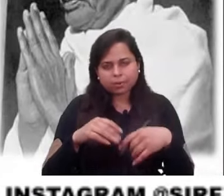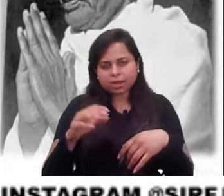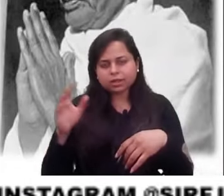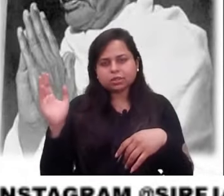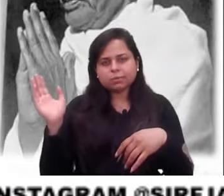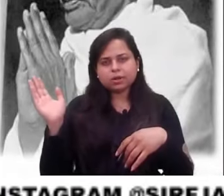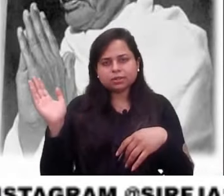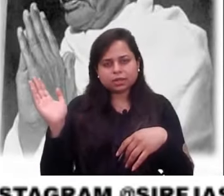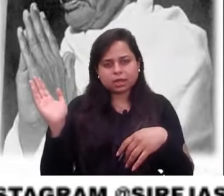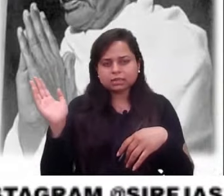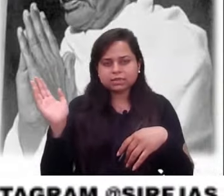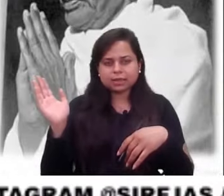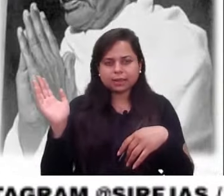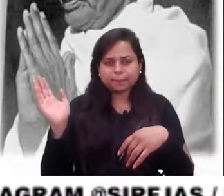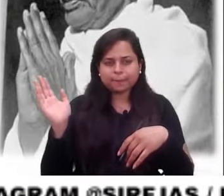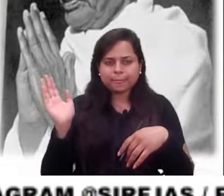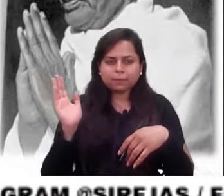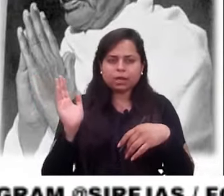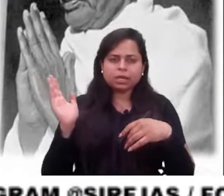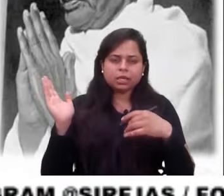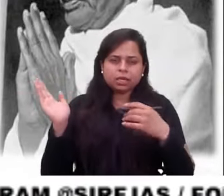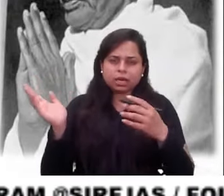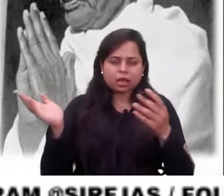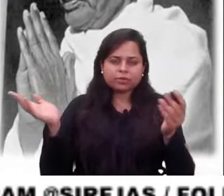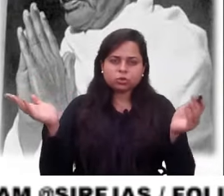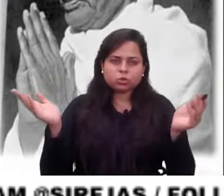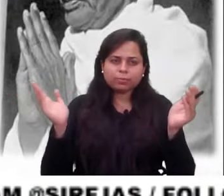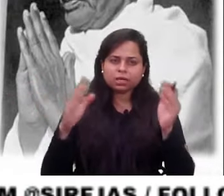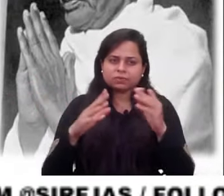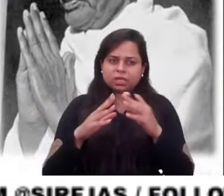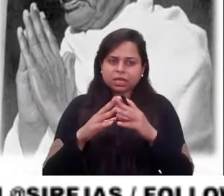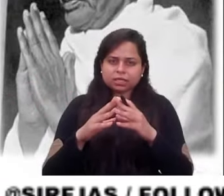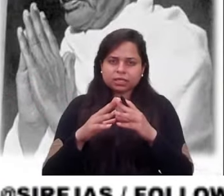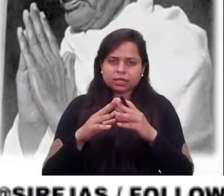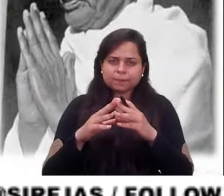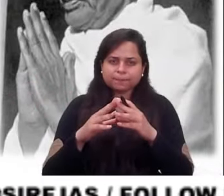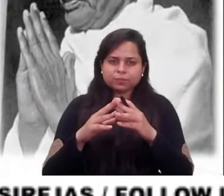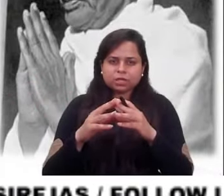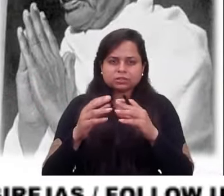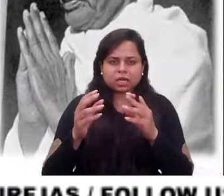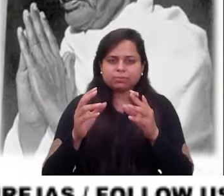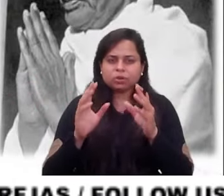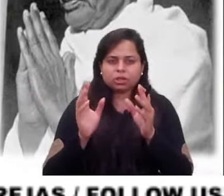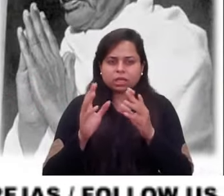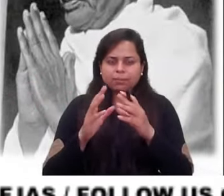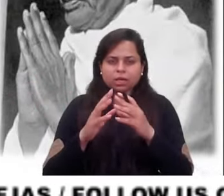हमारा इतना बड़ा इतिहास रहा है हमारी लैंग्वेज कोई नहीं